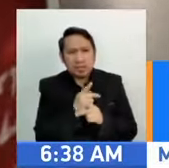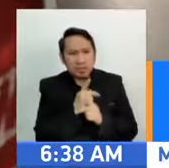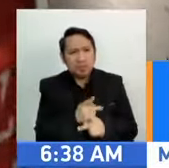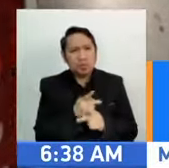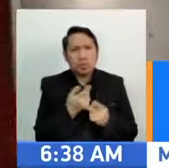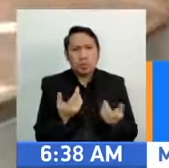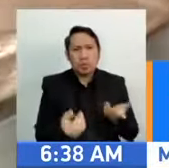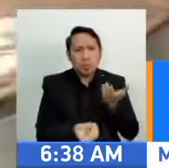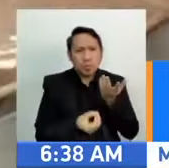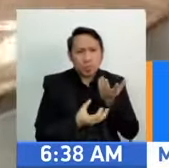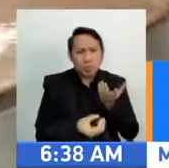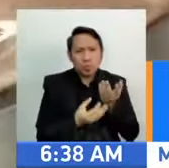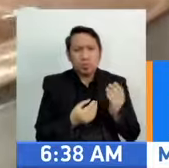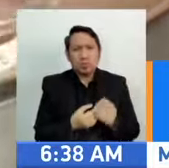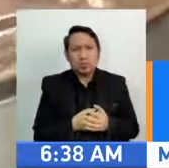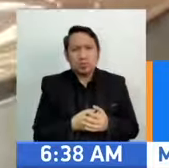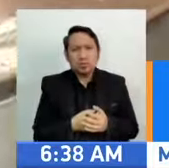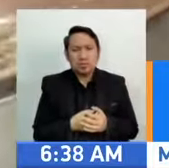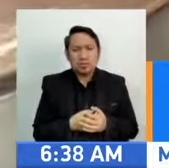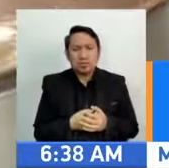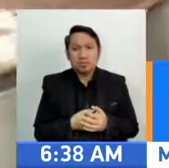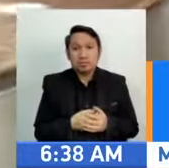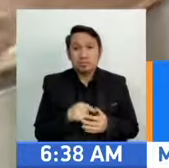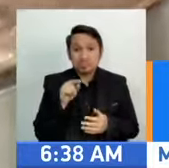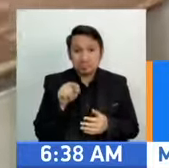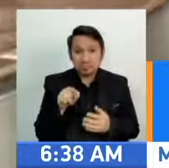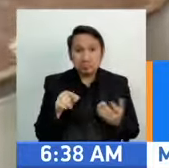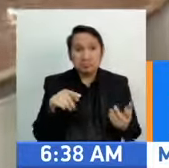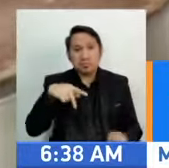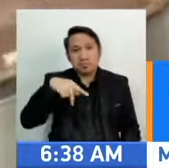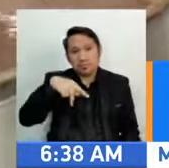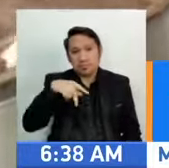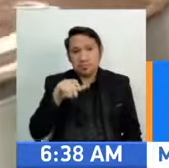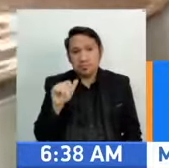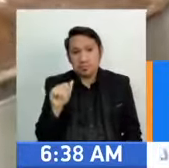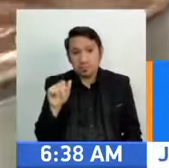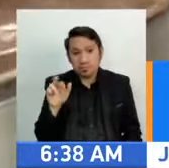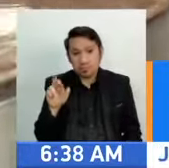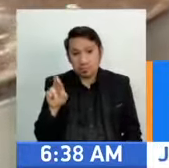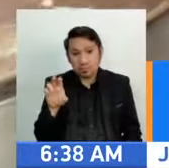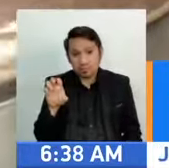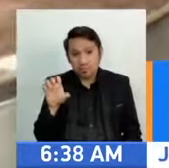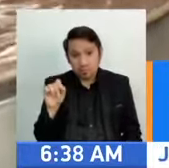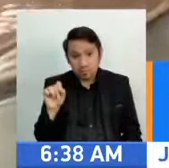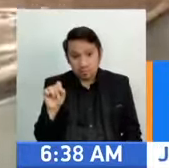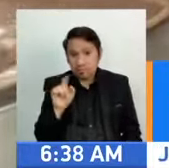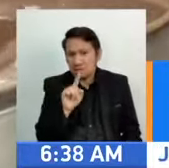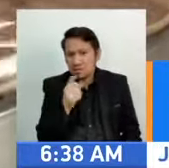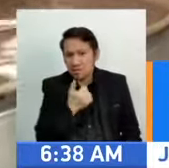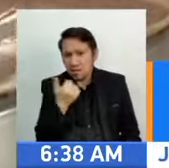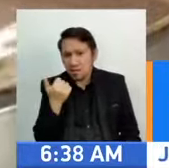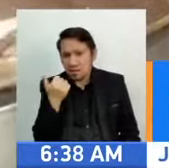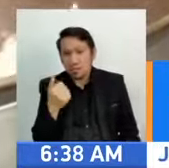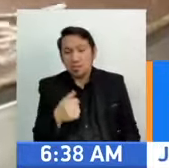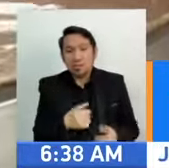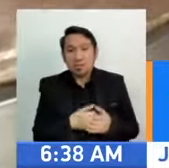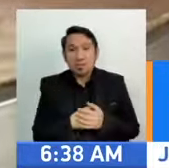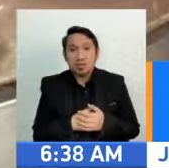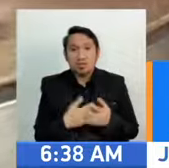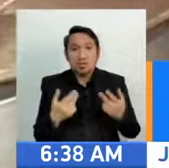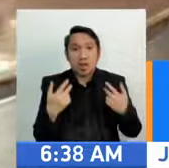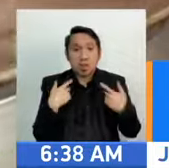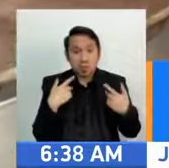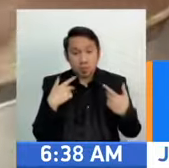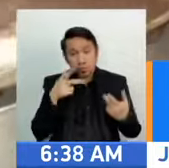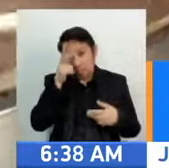natin, Pares yung isa sa mga sineserve mo. Yes. Ito lang ba talaga o ano pa? Kanina may mga minention kayo. Meron akong Seeking Joy, meron akong